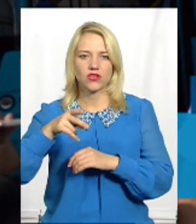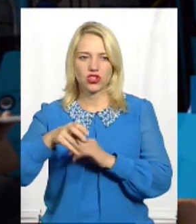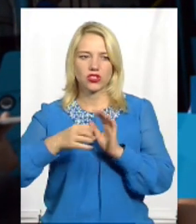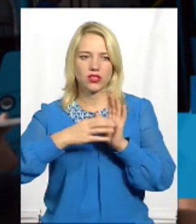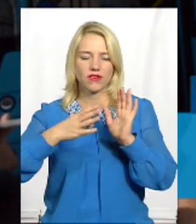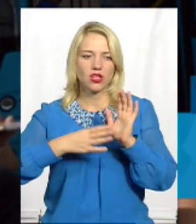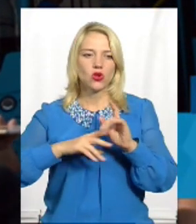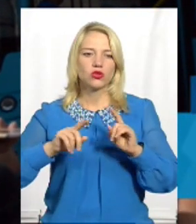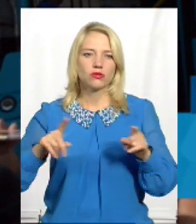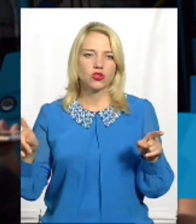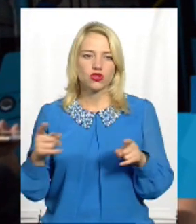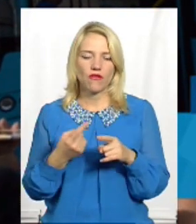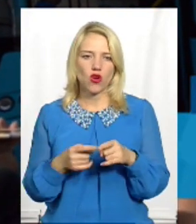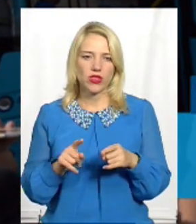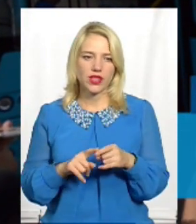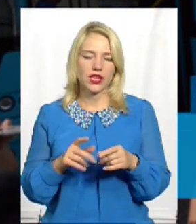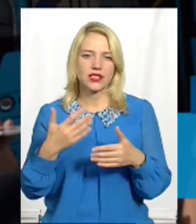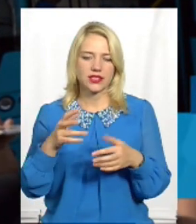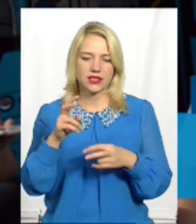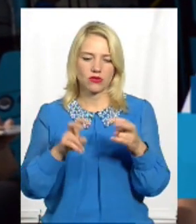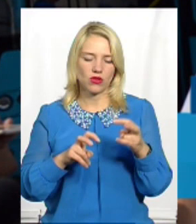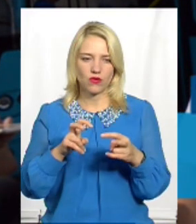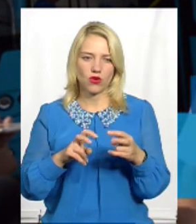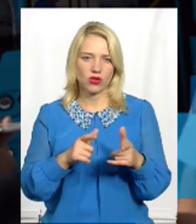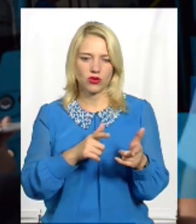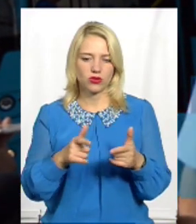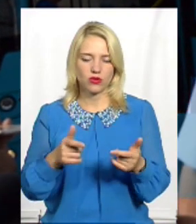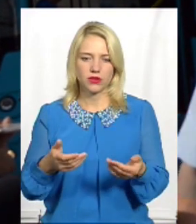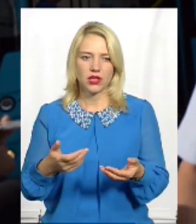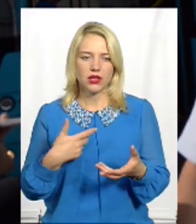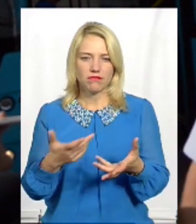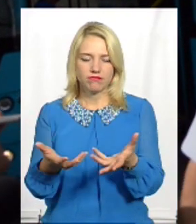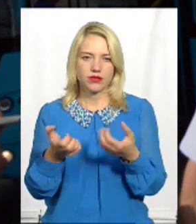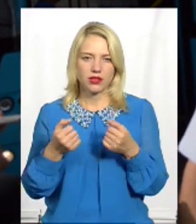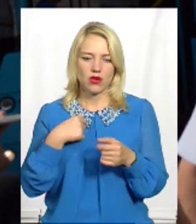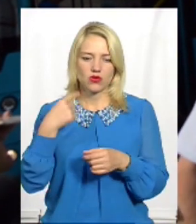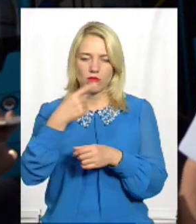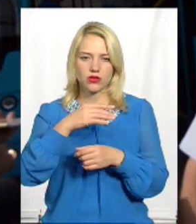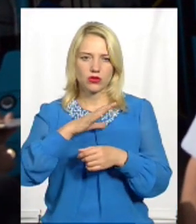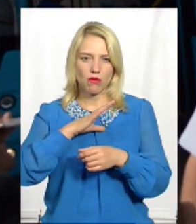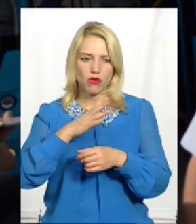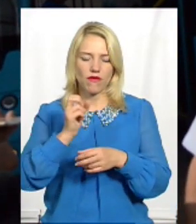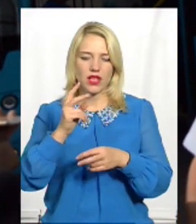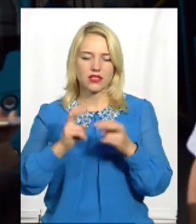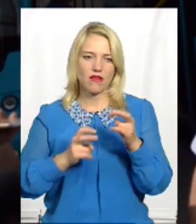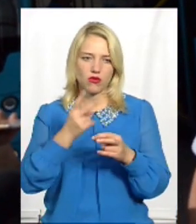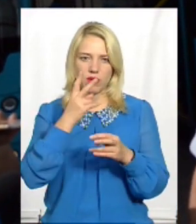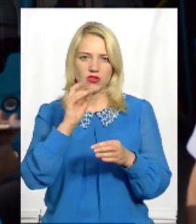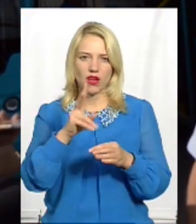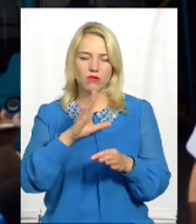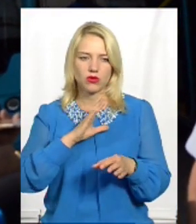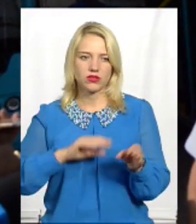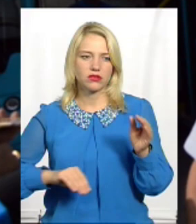2019, тому що вони буквально з конвейера приходили до нас. Я особисто був на заводі, бачив, як йдеться зборка, тобто